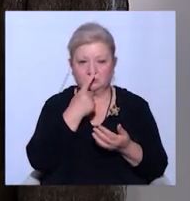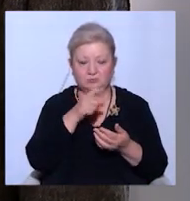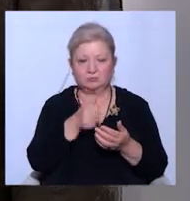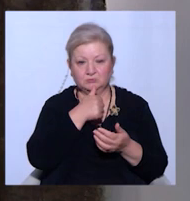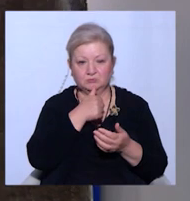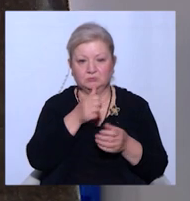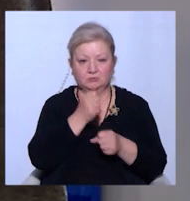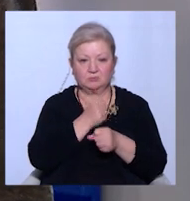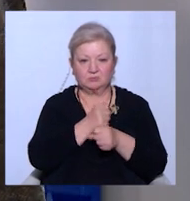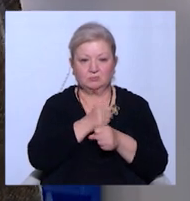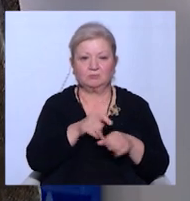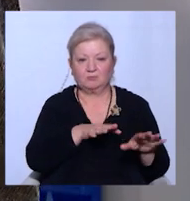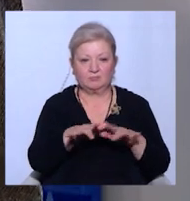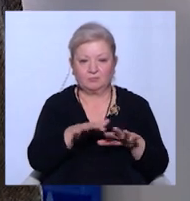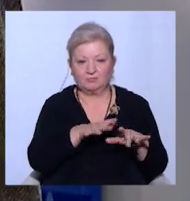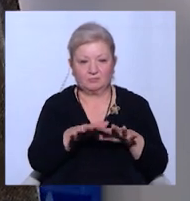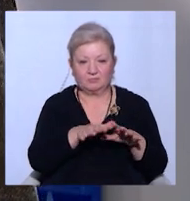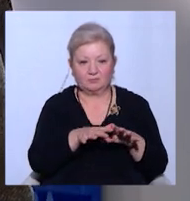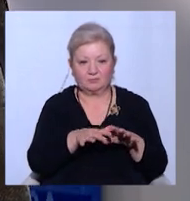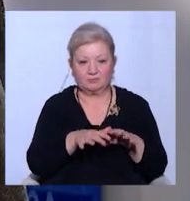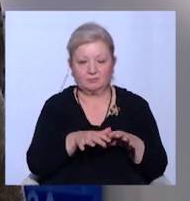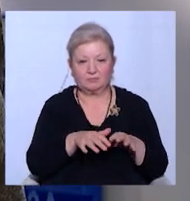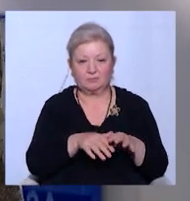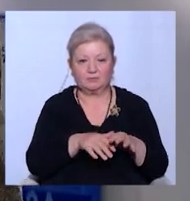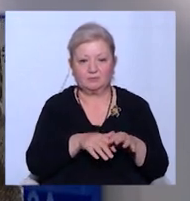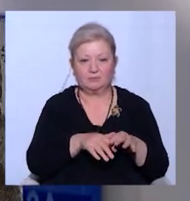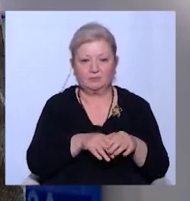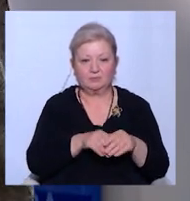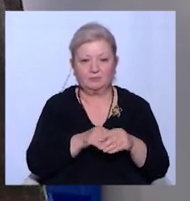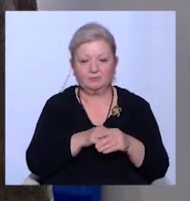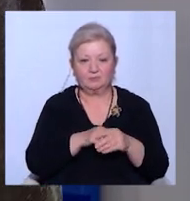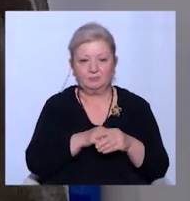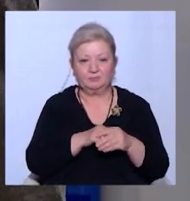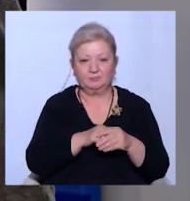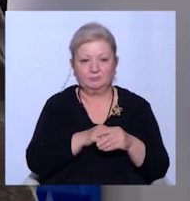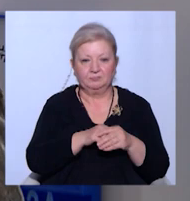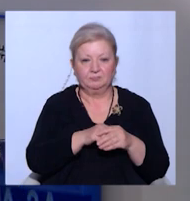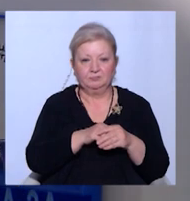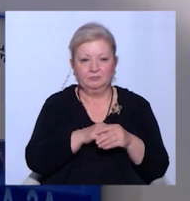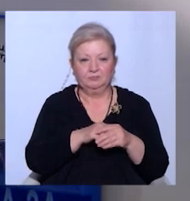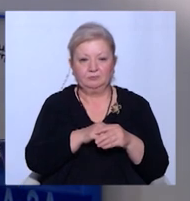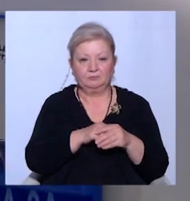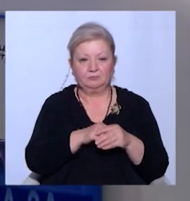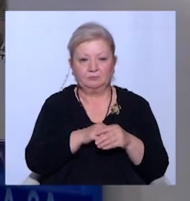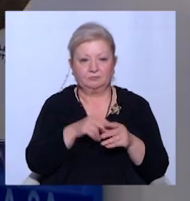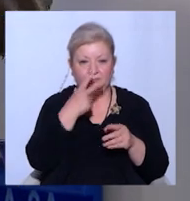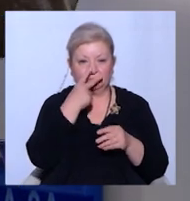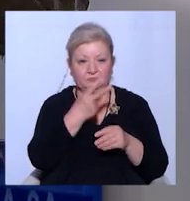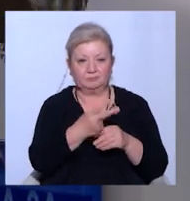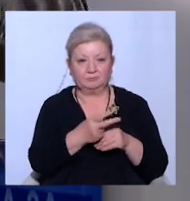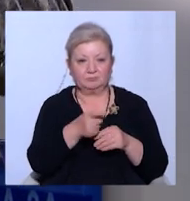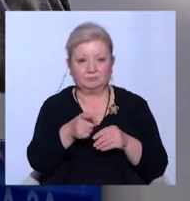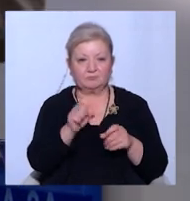განაგრძო იმავე სიჩქარით მოძრაობა, რაც მას ჰქონდა ამოვარდნის მომენტში და ცხადია გადავიდა. პირიქით რო ყოფილიყო